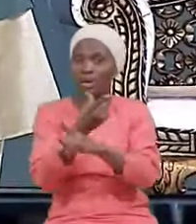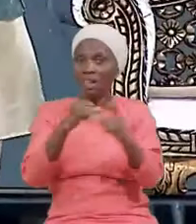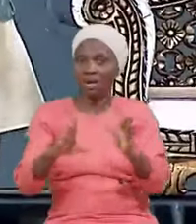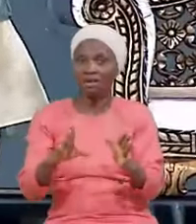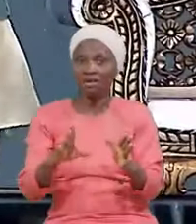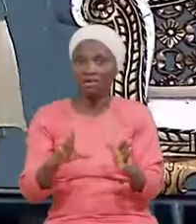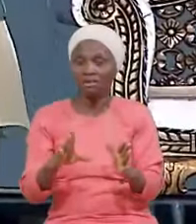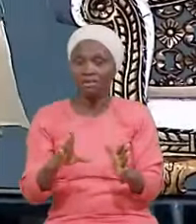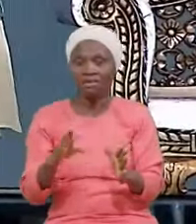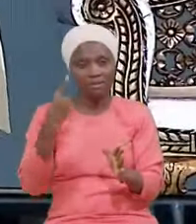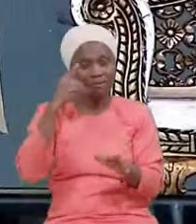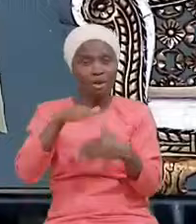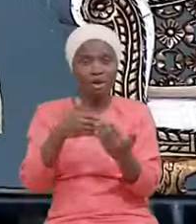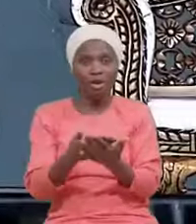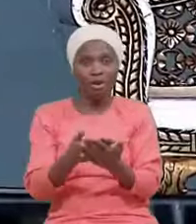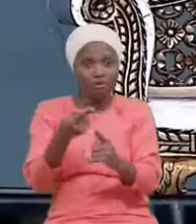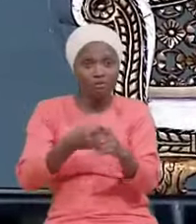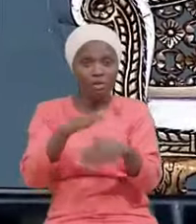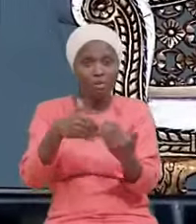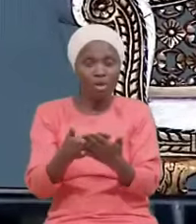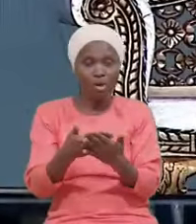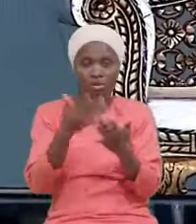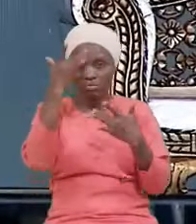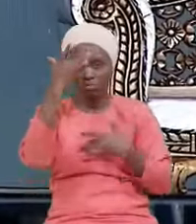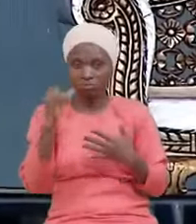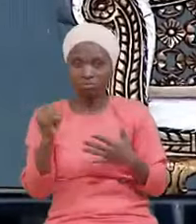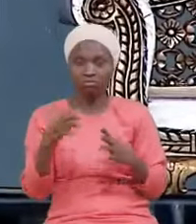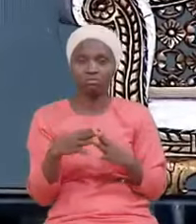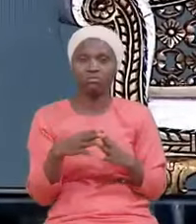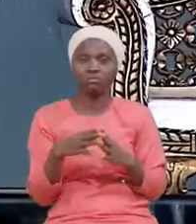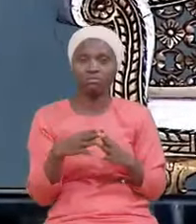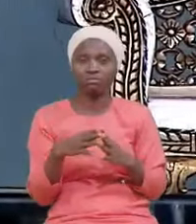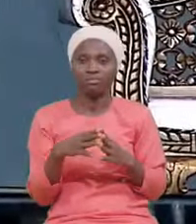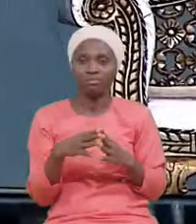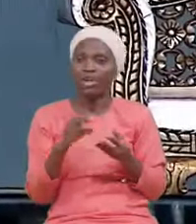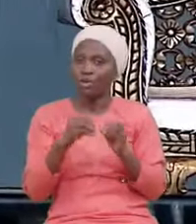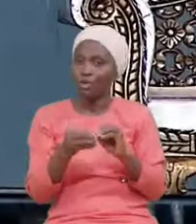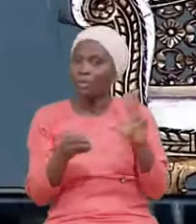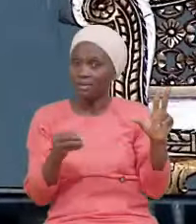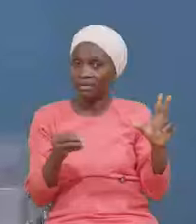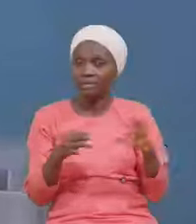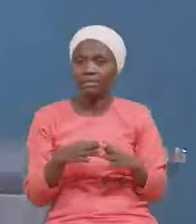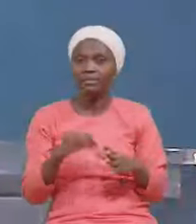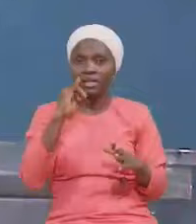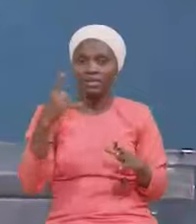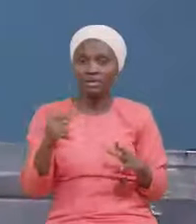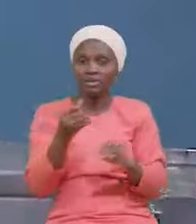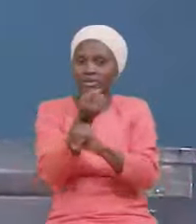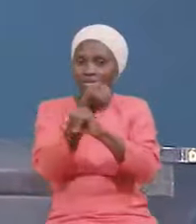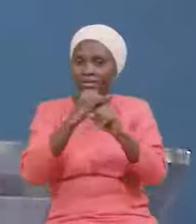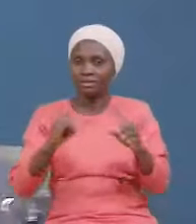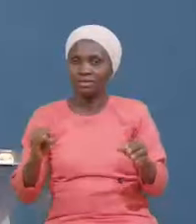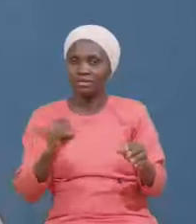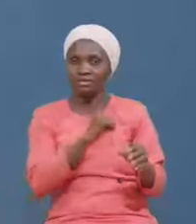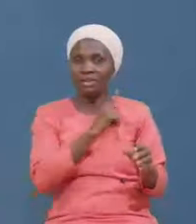ఆల్ సిక్నెసెస్. సకల రోగాల నుంచి ప్రకృతిక తీతమైన రీతిలో విడుదల ఇచ్చేవాడు. నంబర్ 3 ఇస్ ద సేవింగ్ లార్డ్.